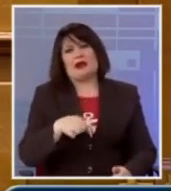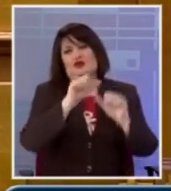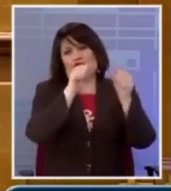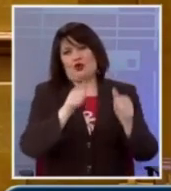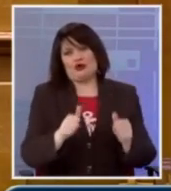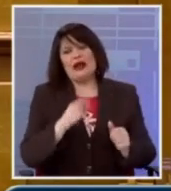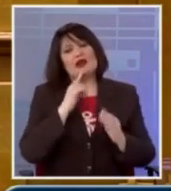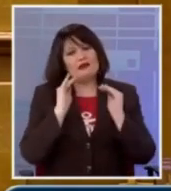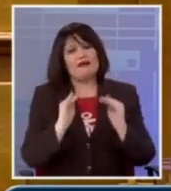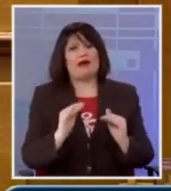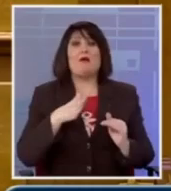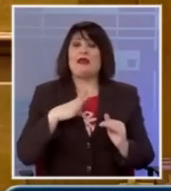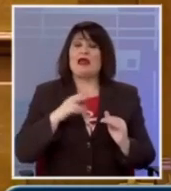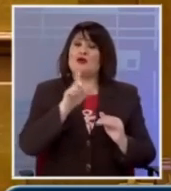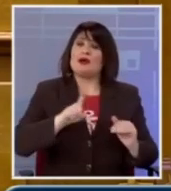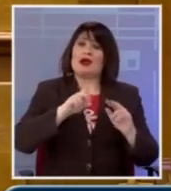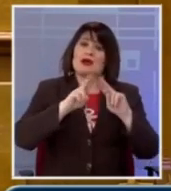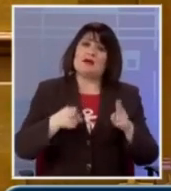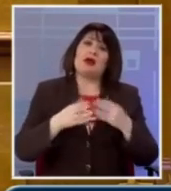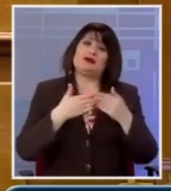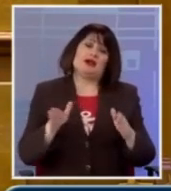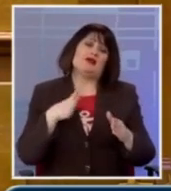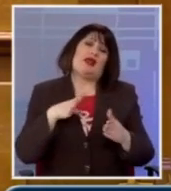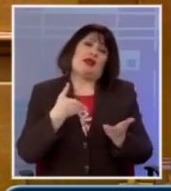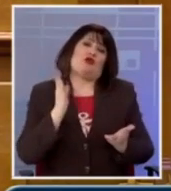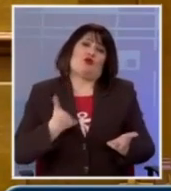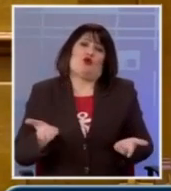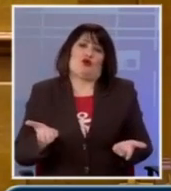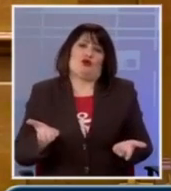θα συνεχίσουμε ακριβώς με αυτόν τον τρόπο.